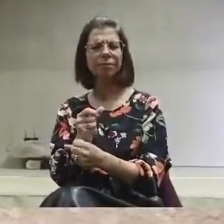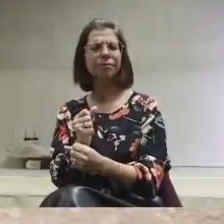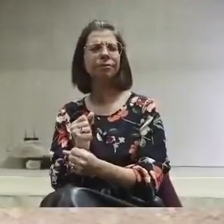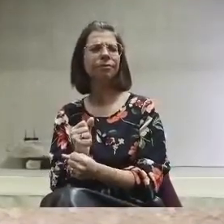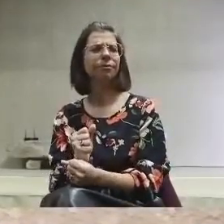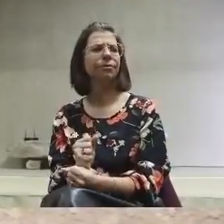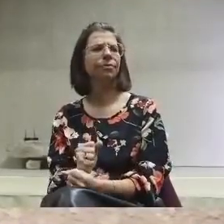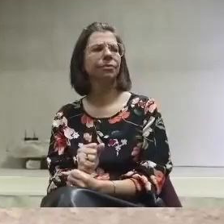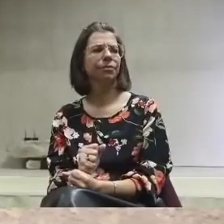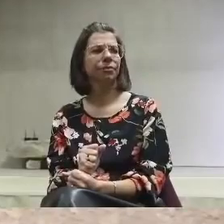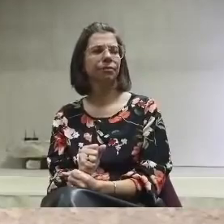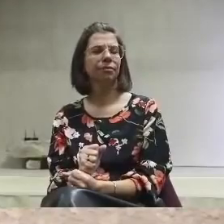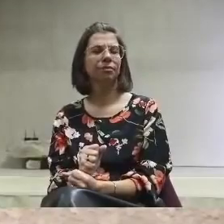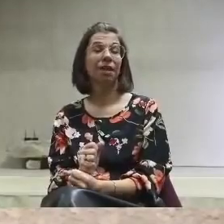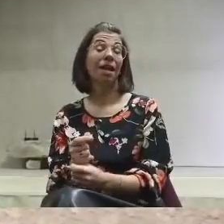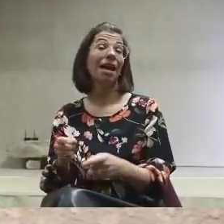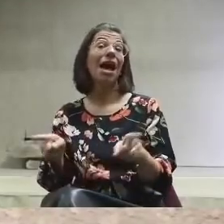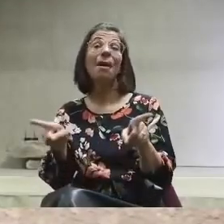C'est exactement la même chose avec Dieu.